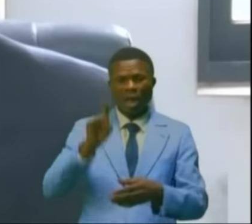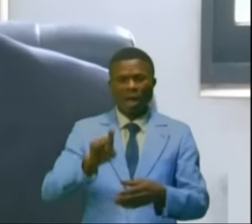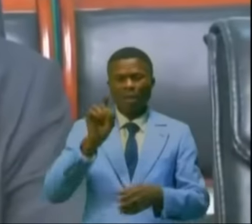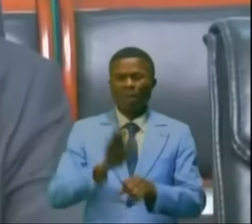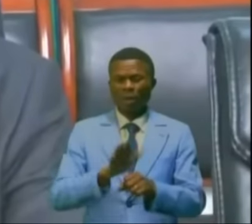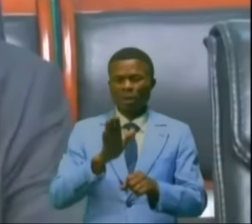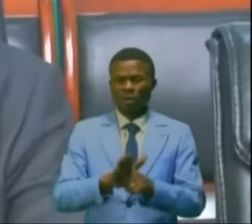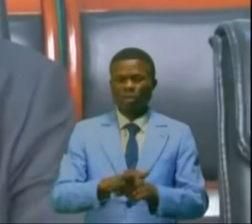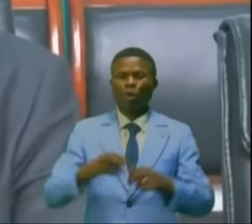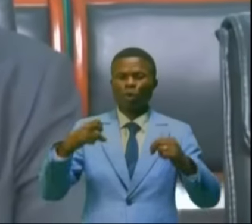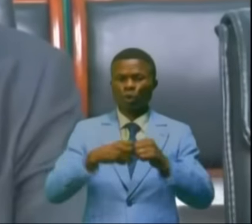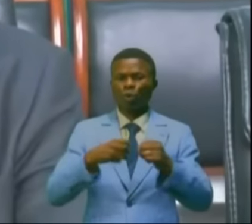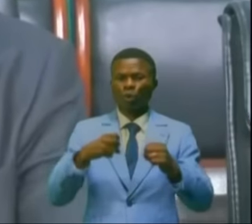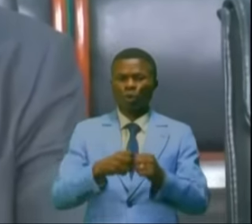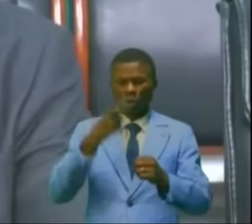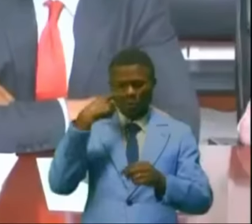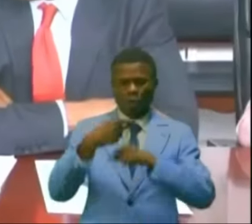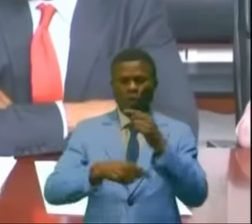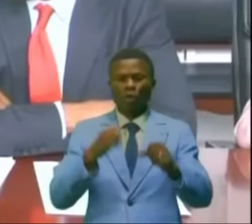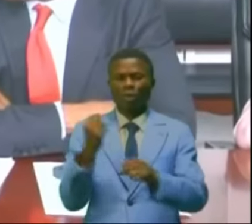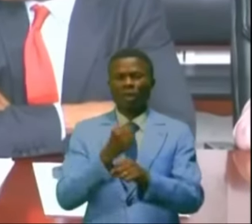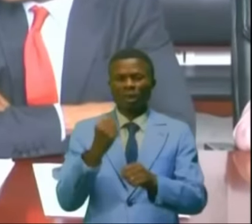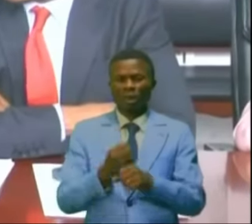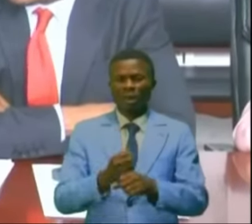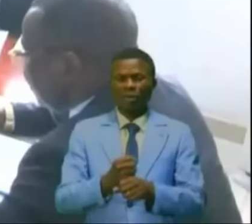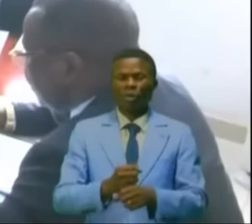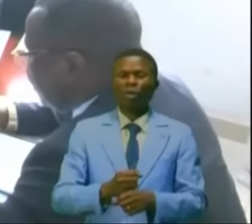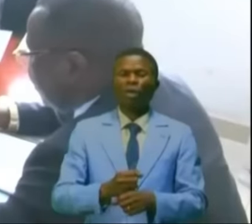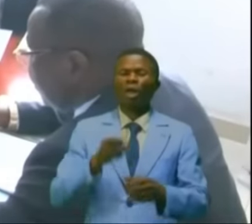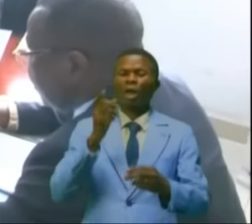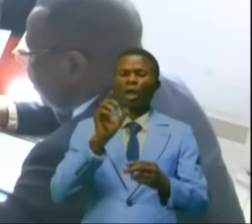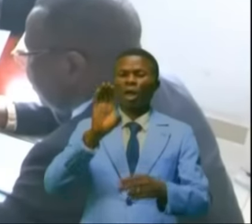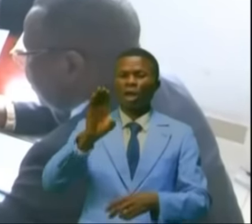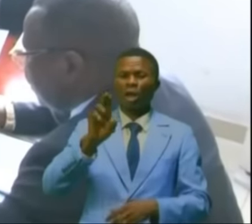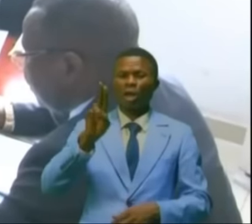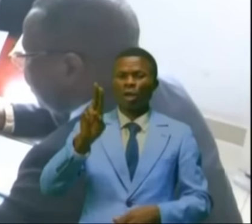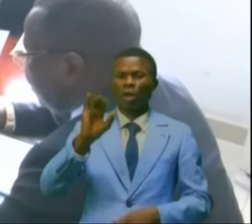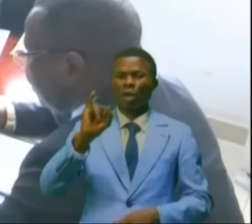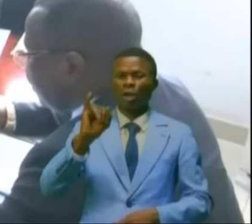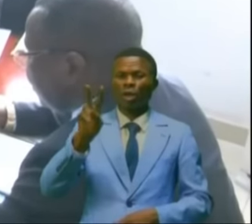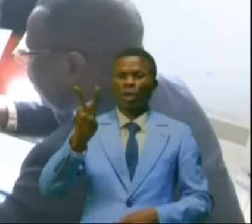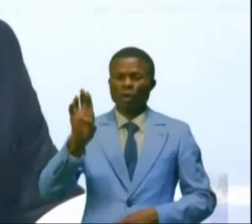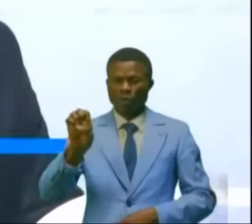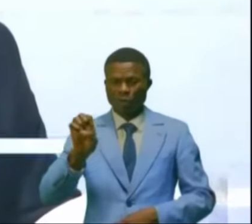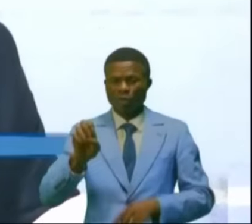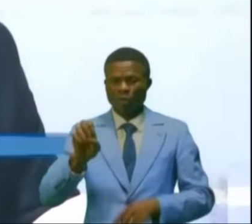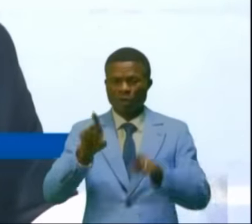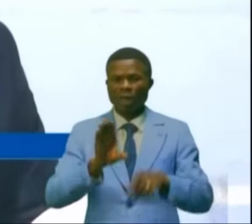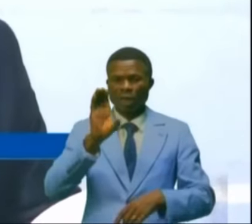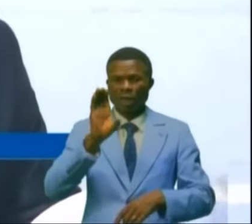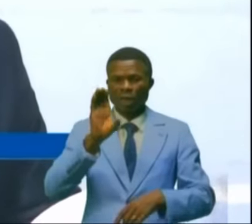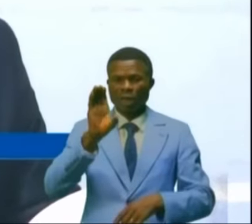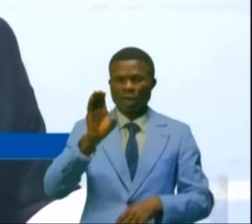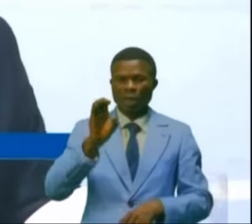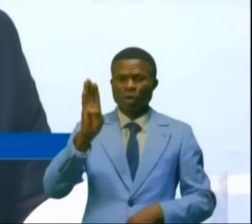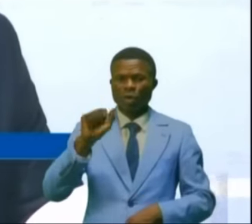25 MW pour lancer son usine de raffinerie du cuivre et de cobalt, selon son directeur général. Pour